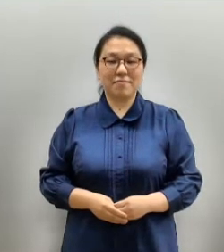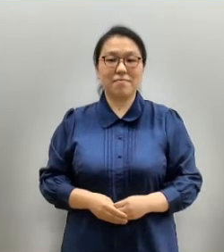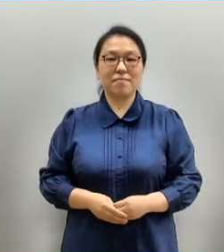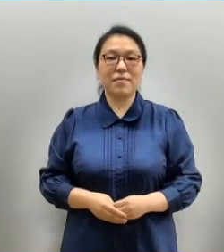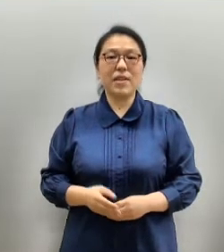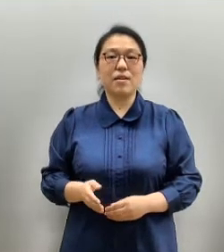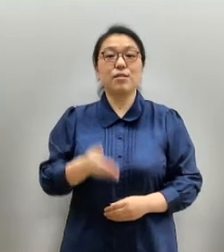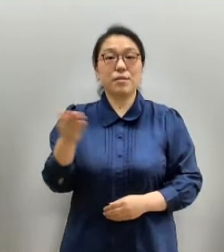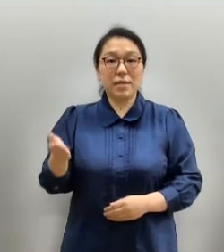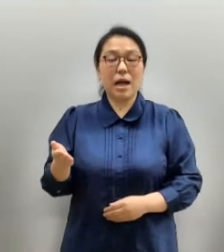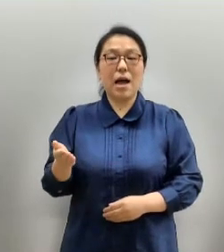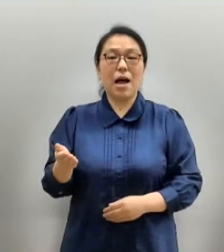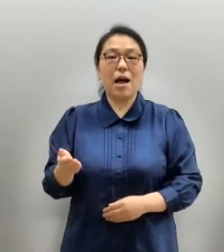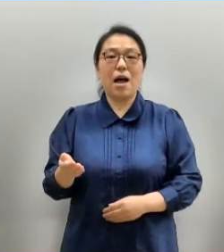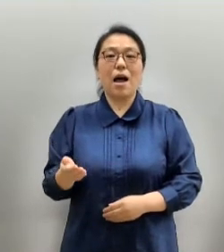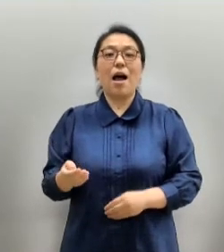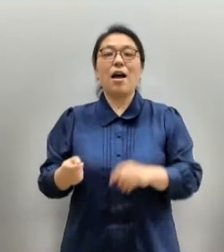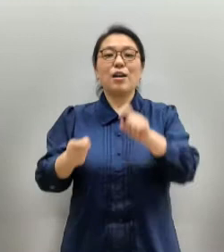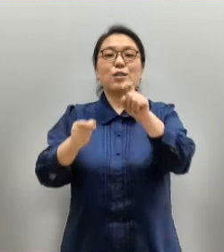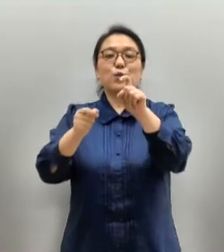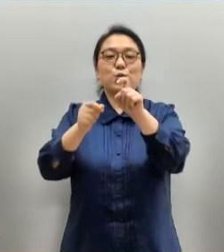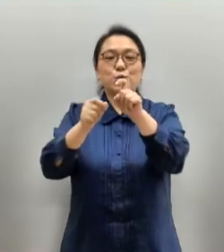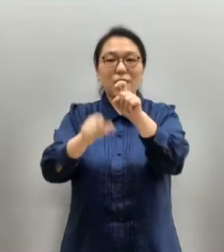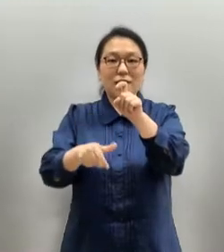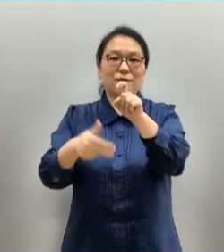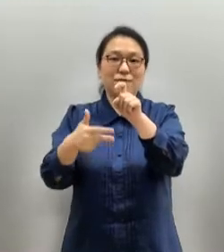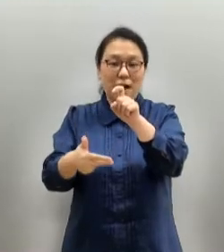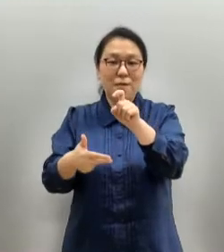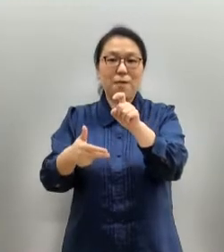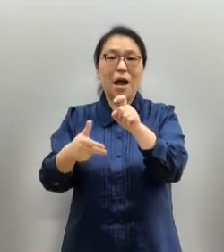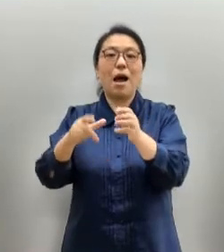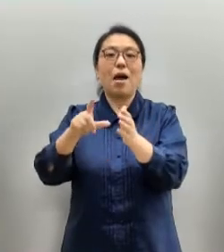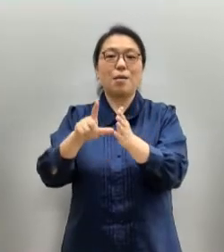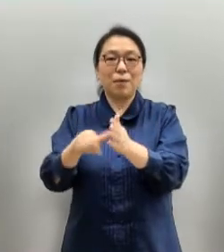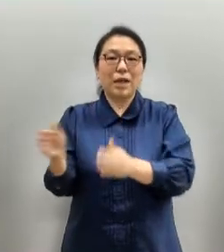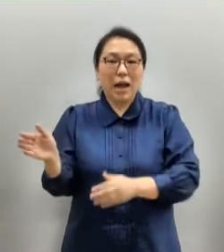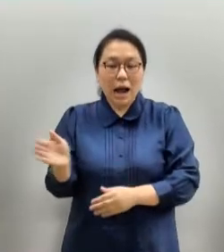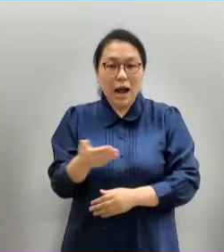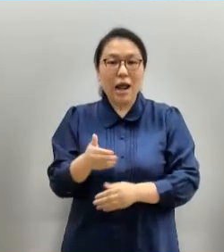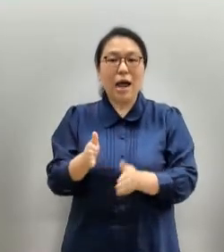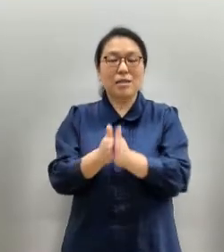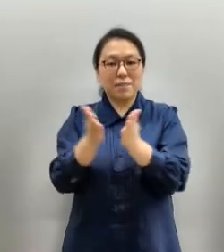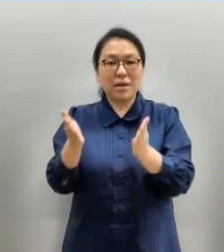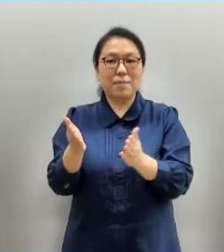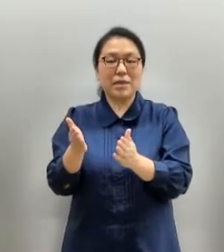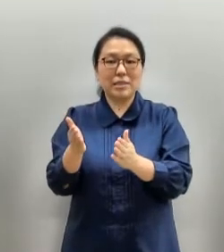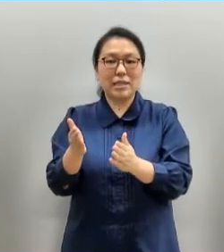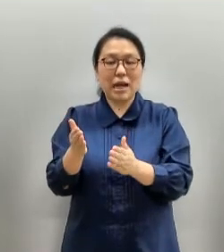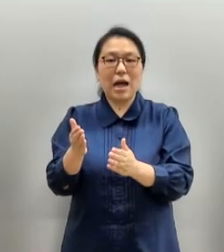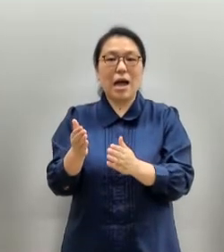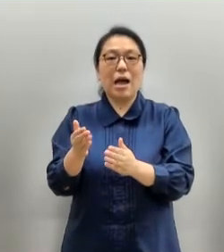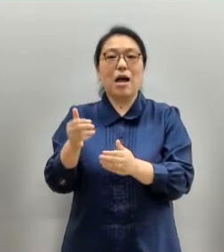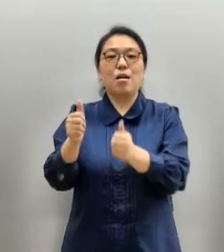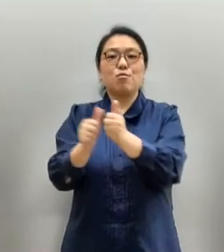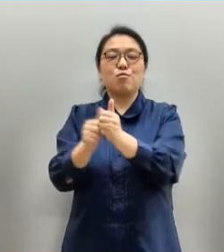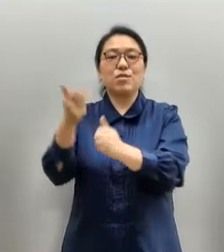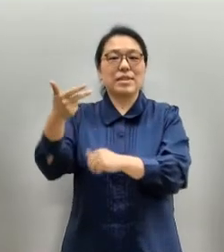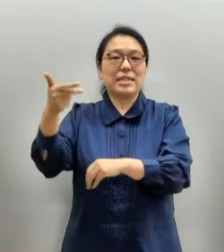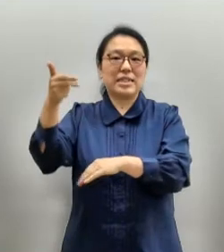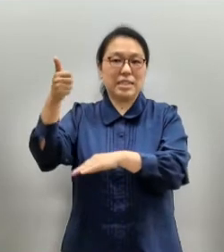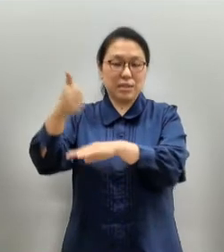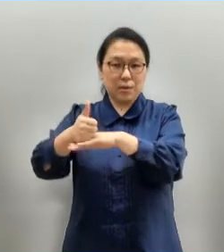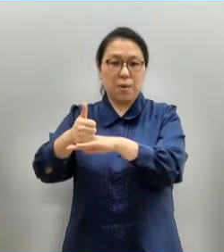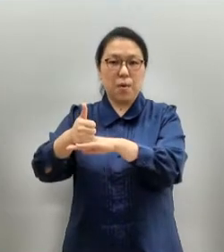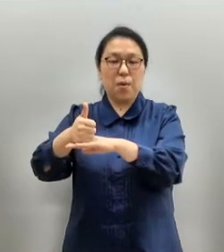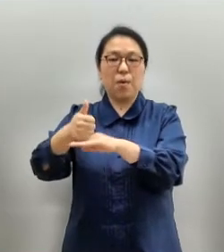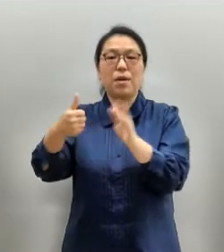それでは10月7日付で、特別職に就任いたしました職員をご紹介させていただきます。副市長下山